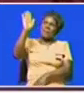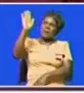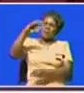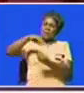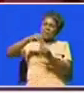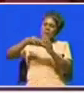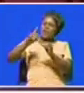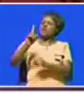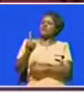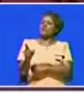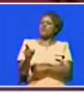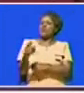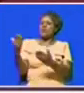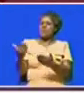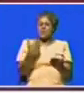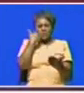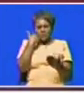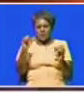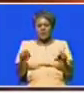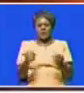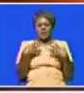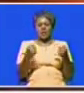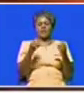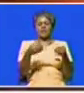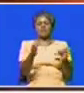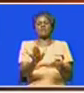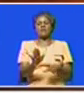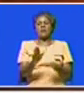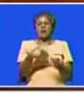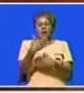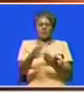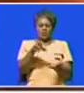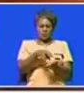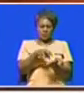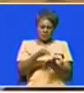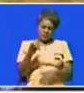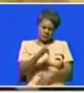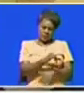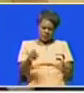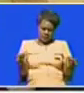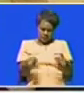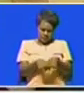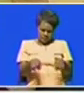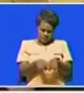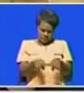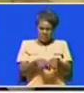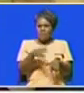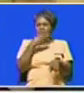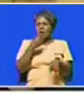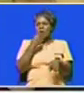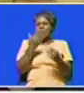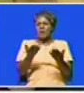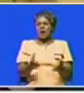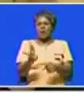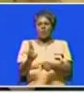aliyekuumba na aliyekuletea maradhi atakutoa siku moja. Baada ya hali hii kusalia vivyo hivyo, Abdullahi akalazimika